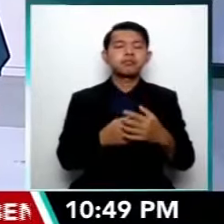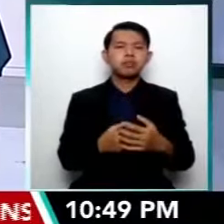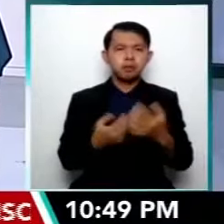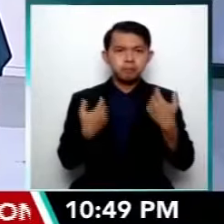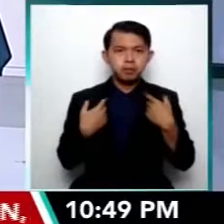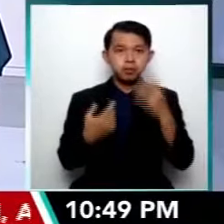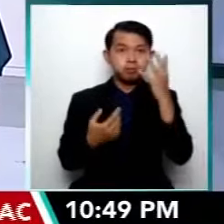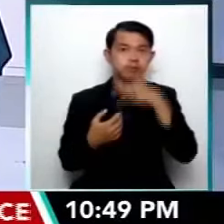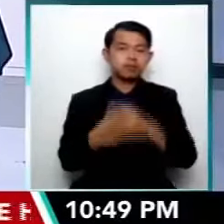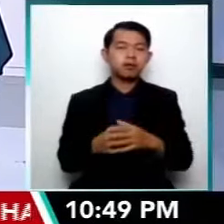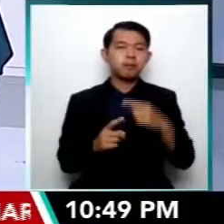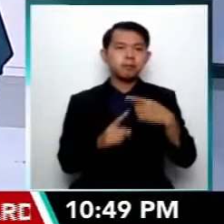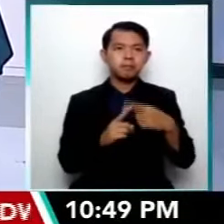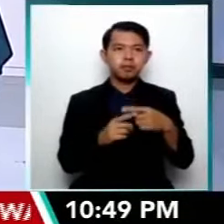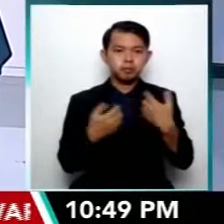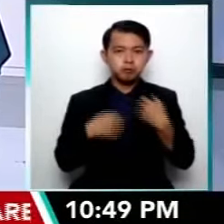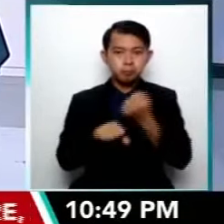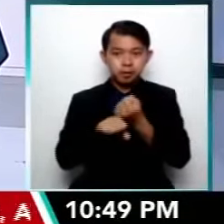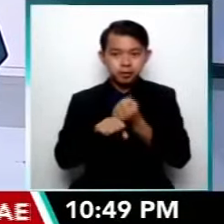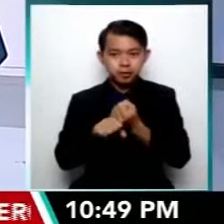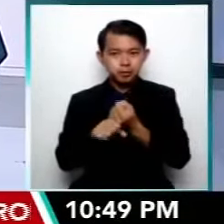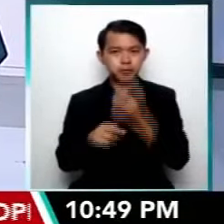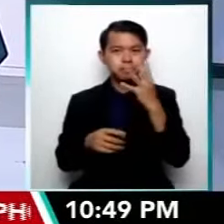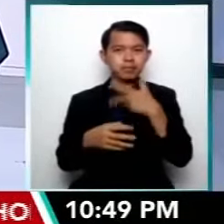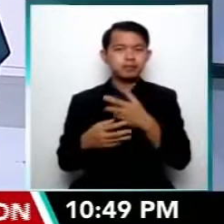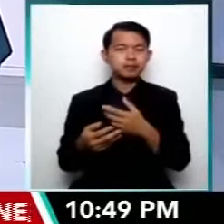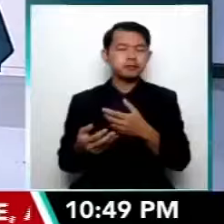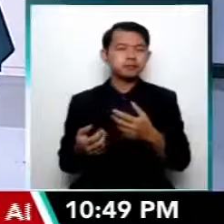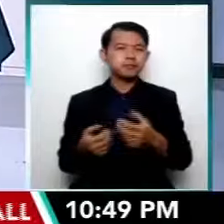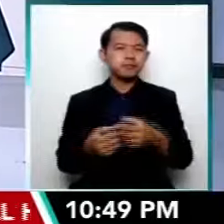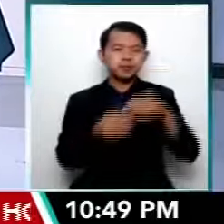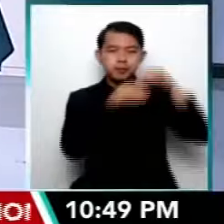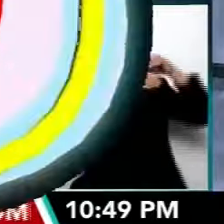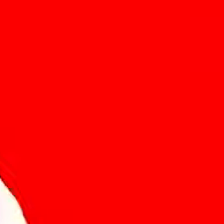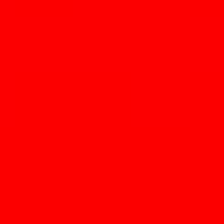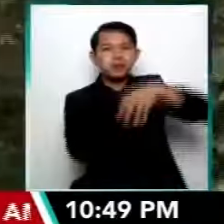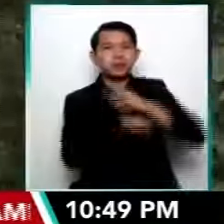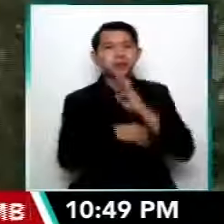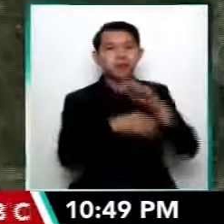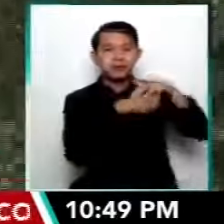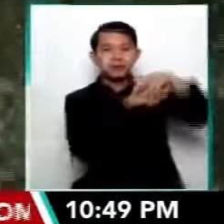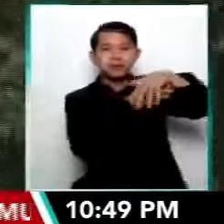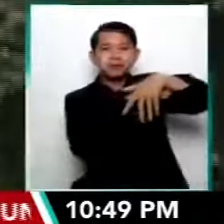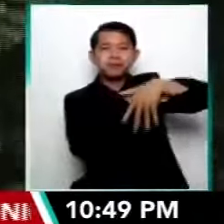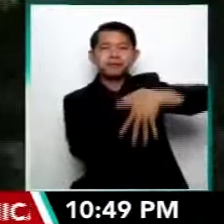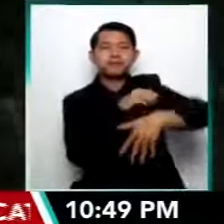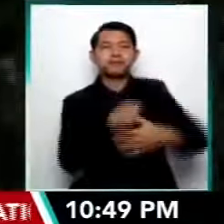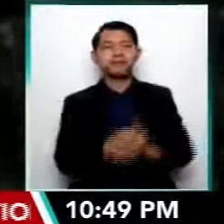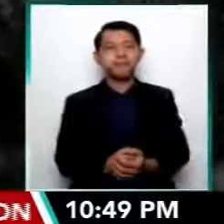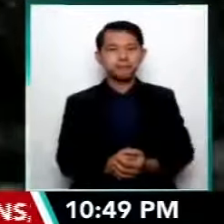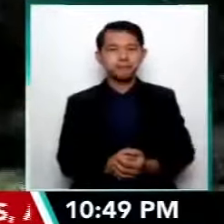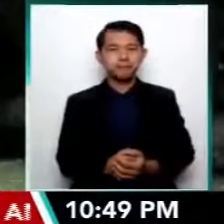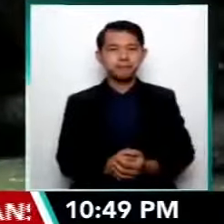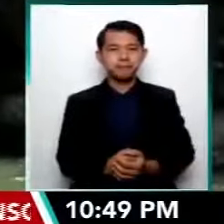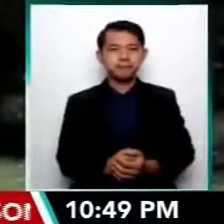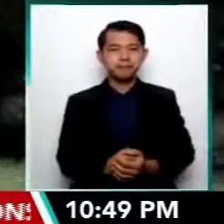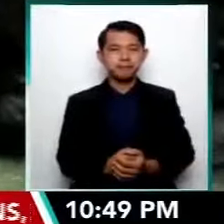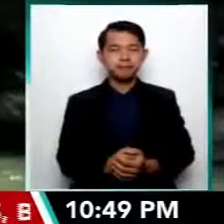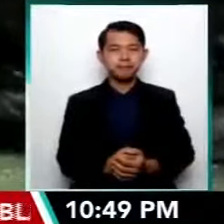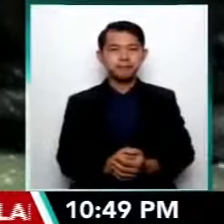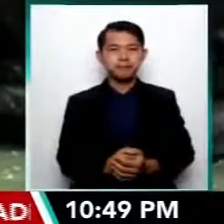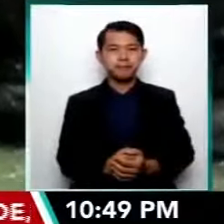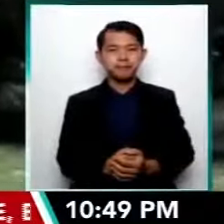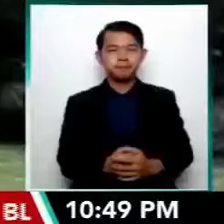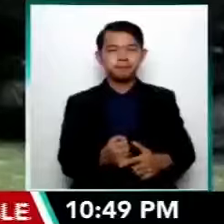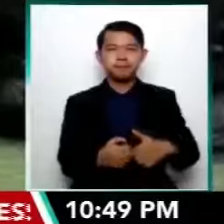na limestone at waterfalls kasama si Ian CR kumpara saba nananatiling tanyag